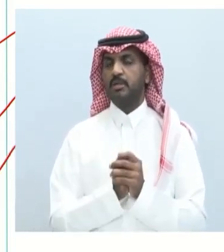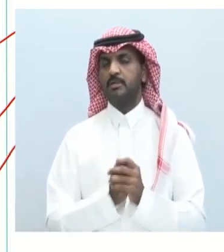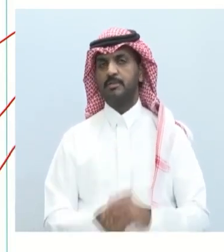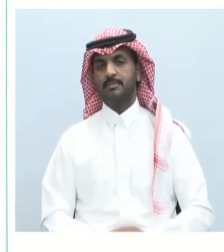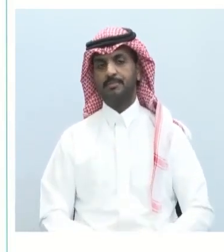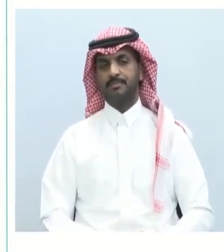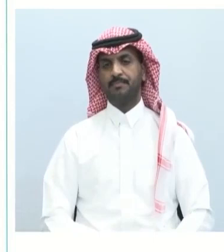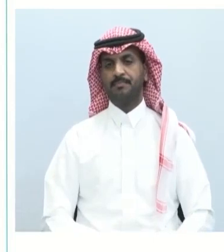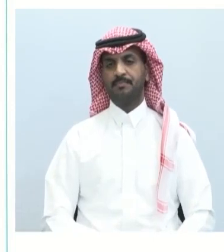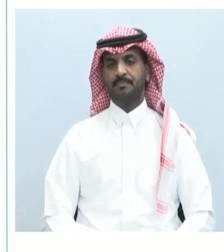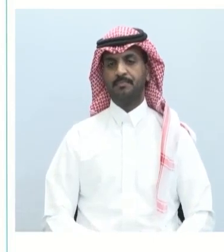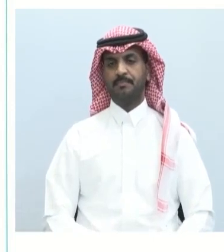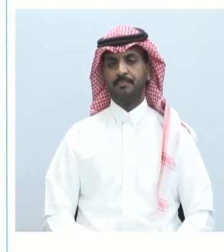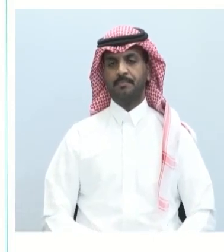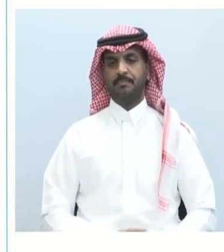اسرع